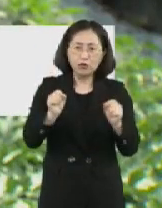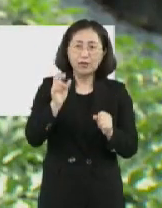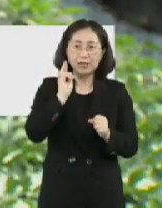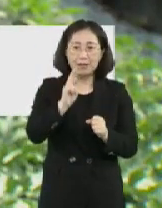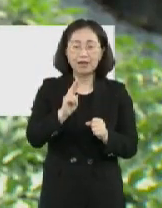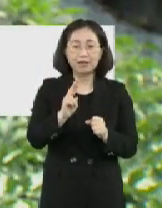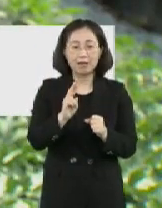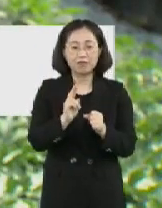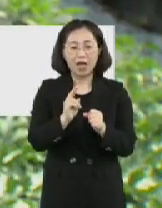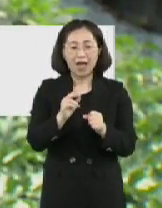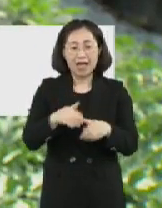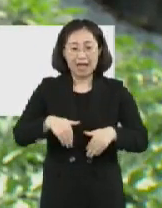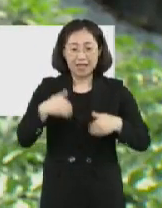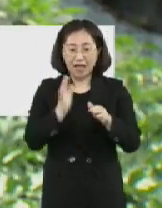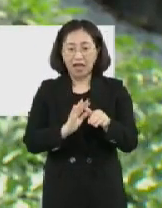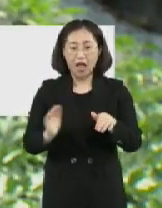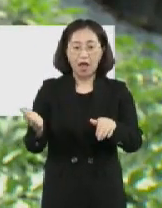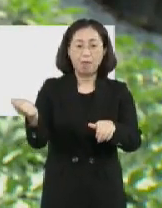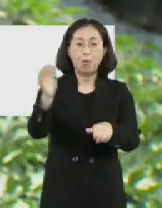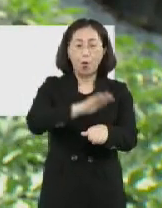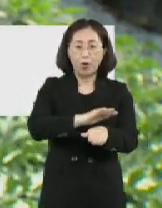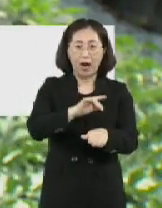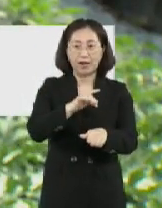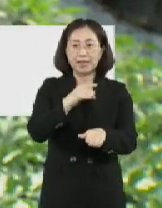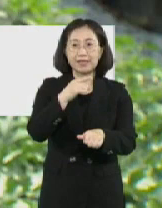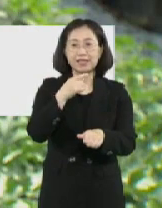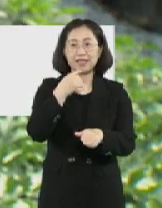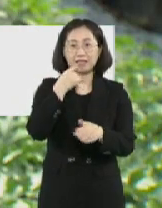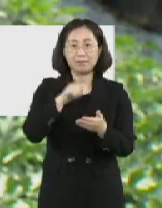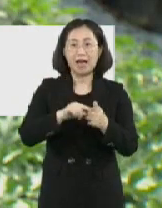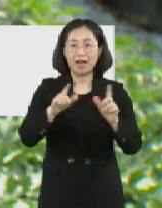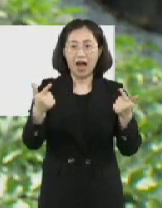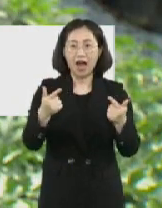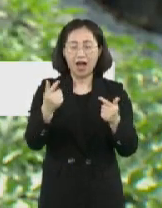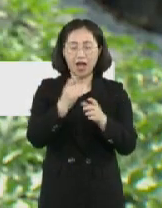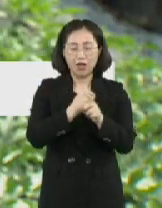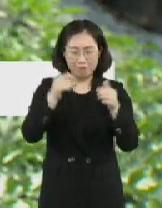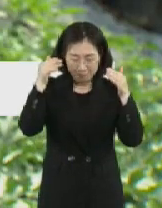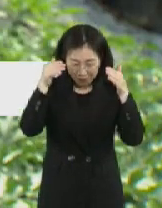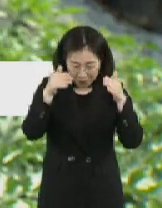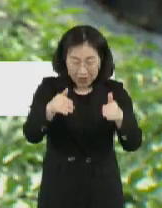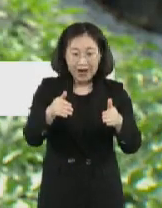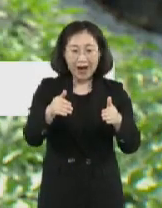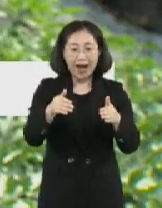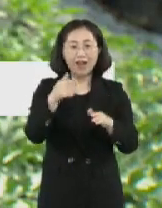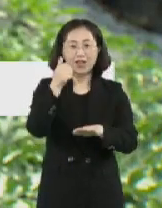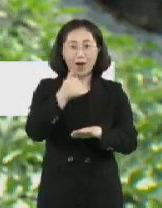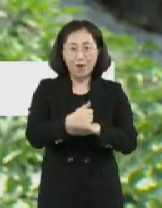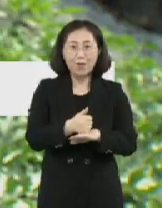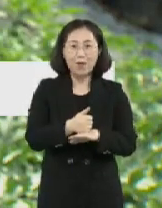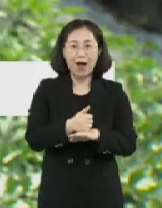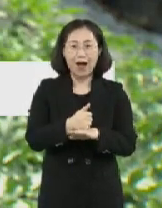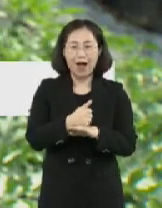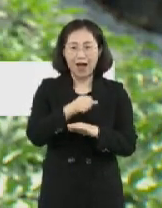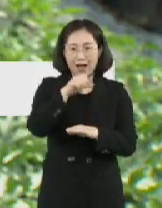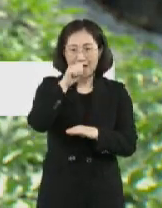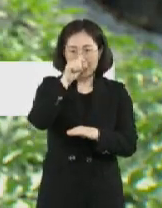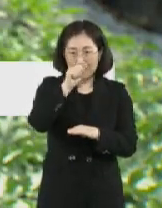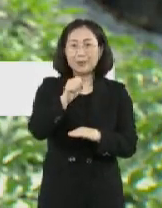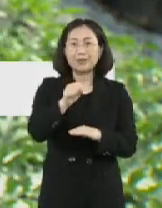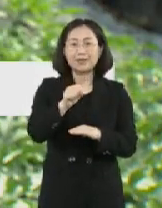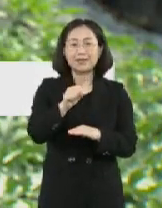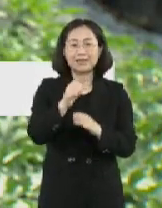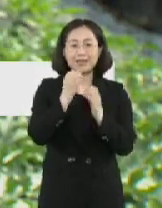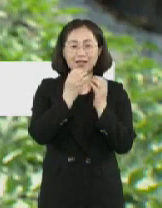힘을 많이 들었습니다. 그런 가운데서도 저희들이 보온의 역점을 둔 관계로 이렇게 좋은 굿들의 명품 수박을 만들 수